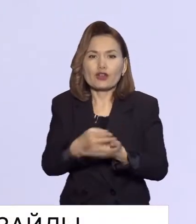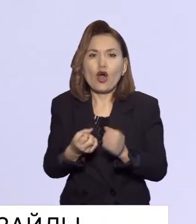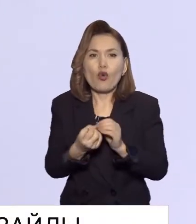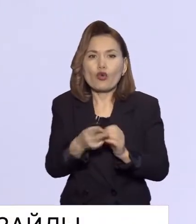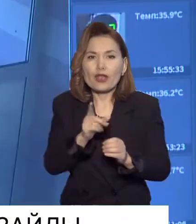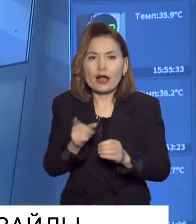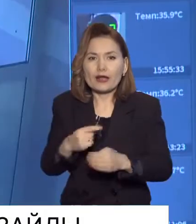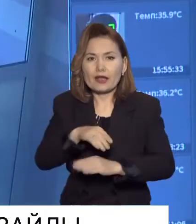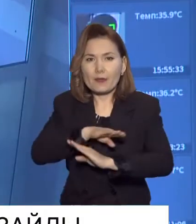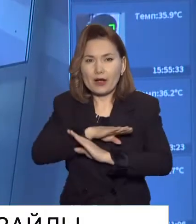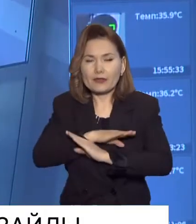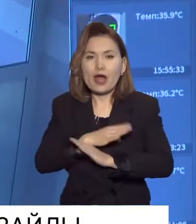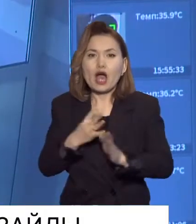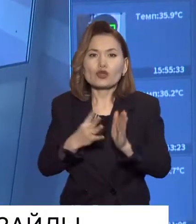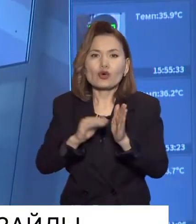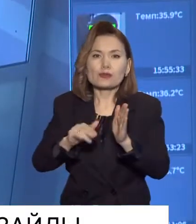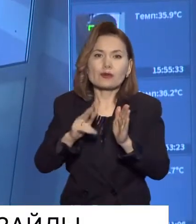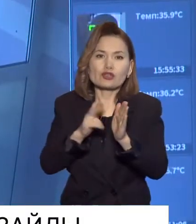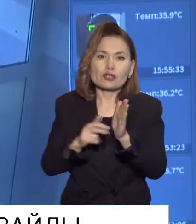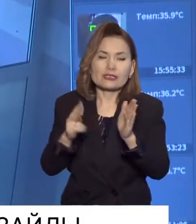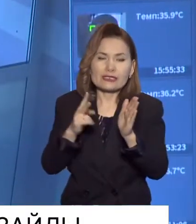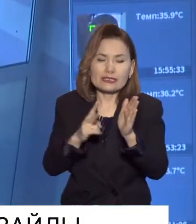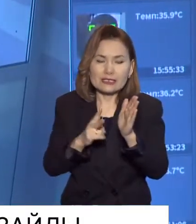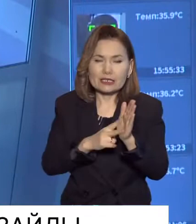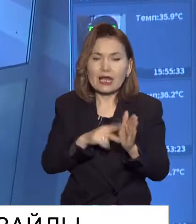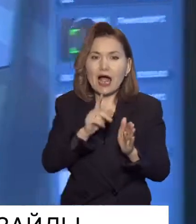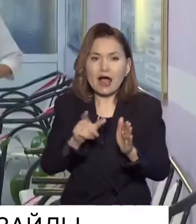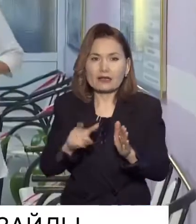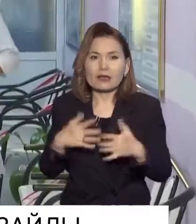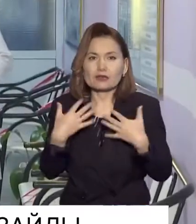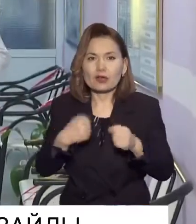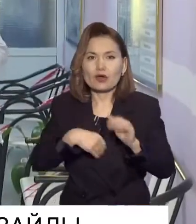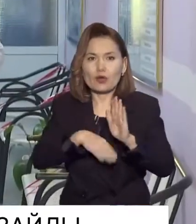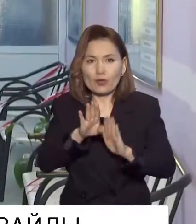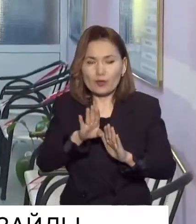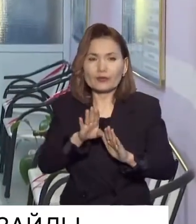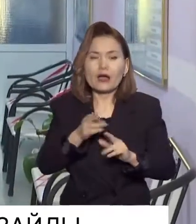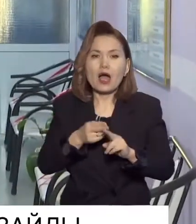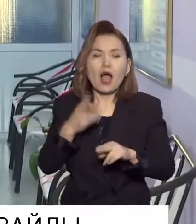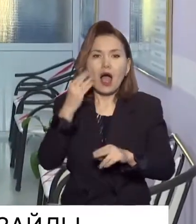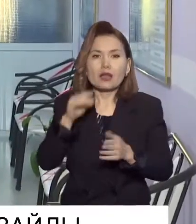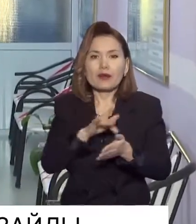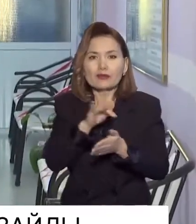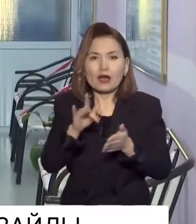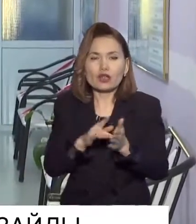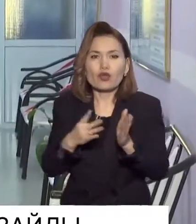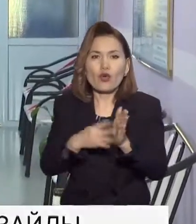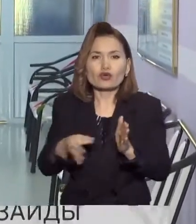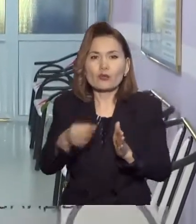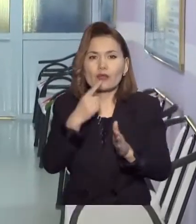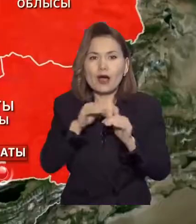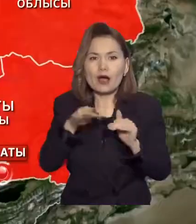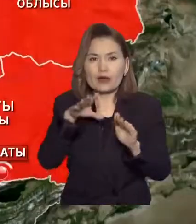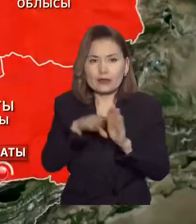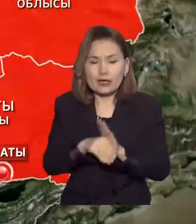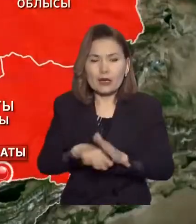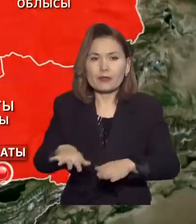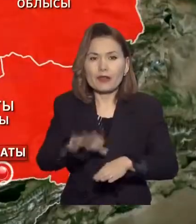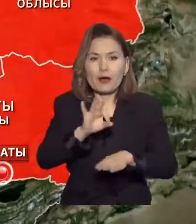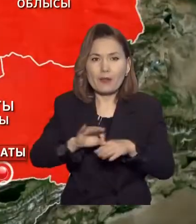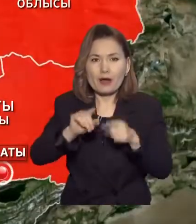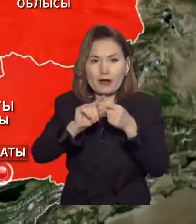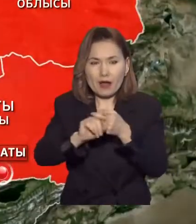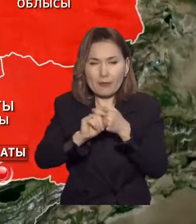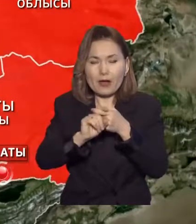болды, 9867 науқас айығып шықты. Десе де 2 мегаполис пен 9 облыс қызыл аймақта тұр. Өңірлердегі